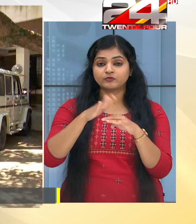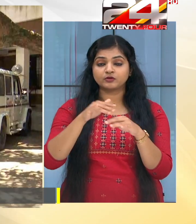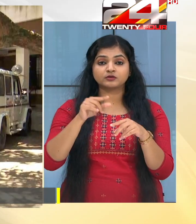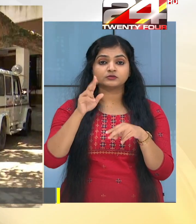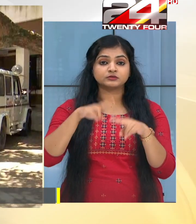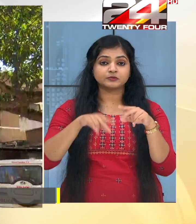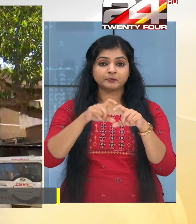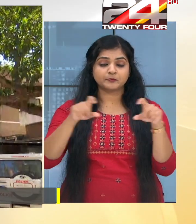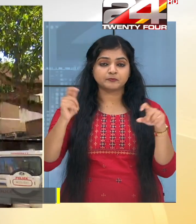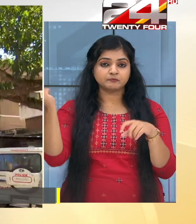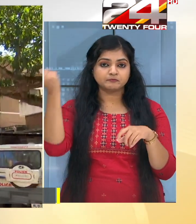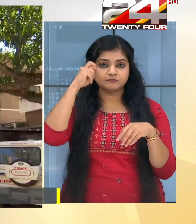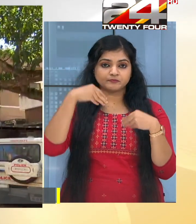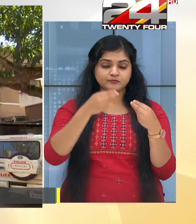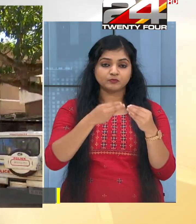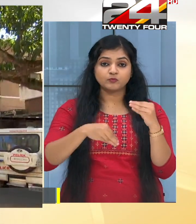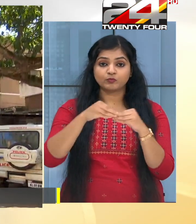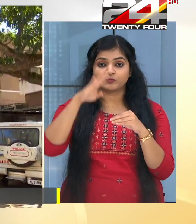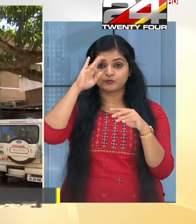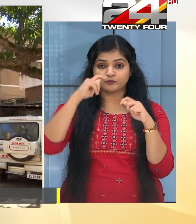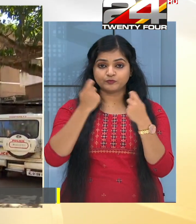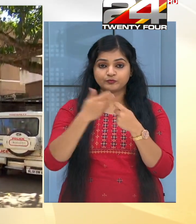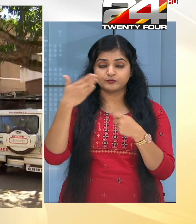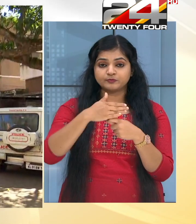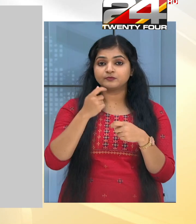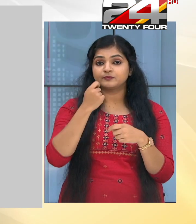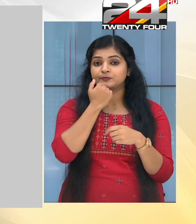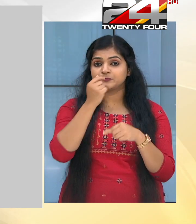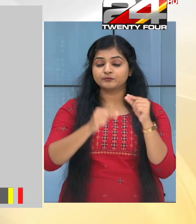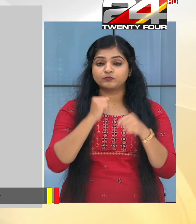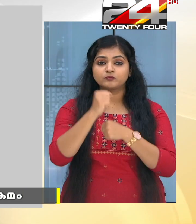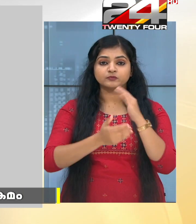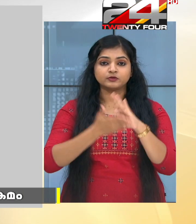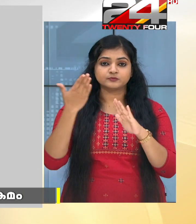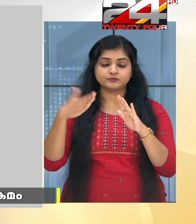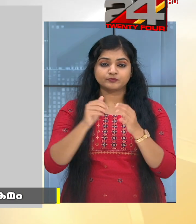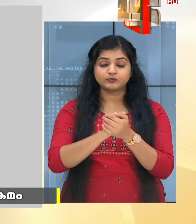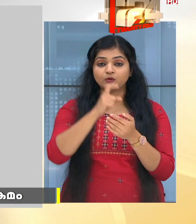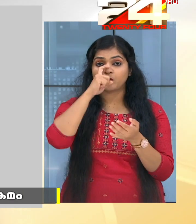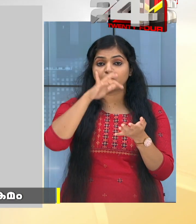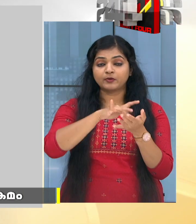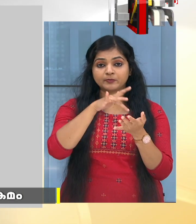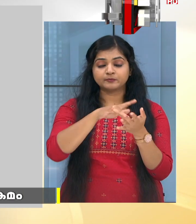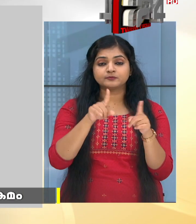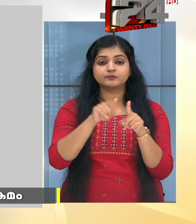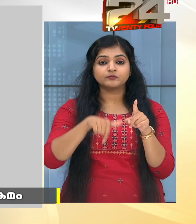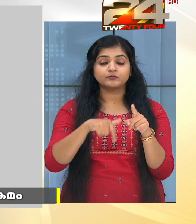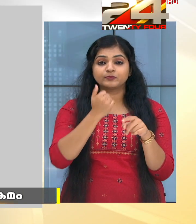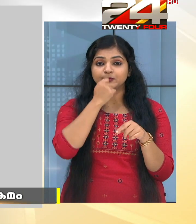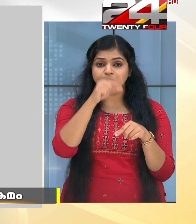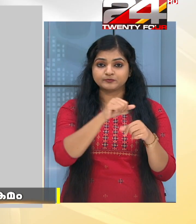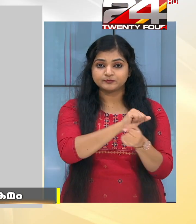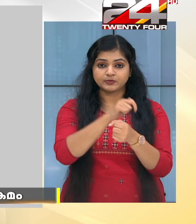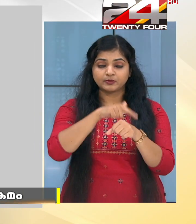കമ്പിവടികൊണ്ട് അടിക്കുകയായിരുന്നു. കൂടുതൽ പോലീസ് എത്തിയതോടെ പ്രതികൾ ഓടി രക്ഷപ്പെട്ടു. കോട്ടയത്തും പ്രതിയെ പിടികൂടുന്നതിനിടെ പോലീസ് ഉദ്യോഗസ്ഥന് നേരെ